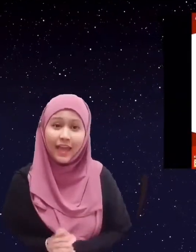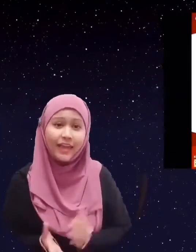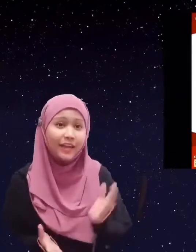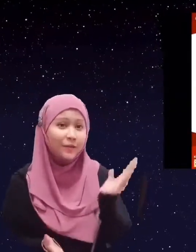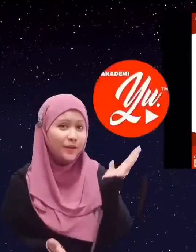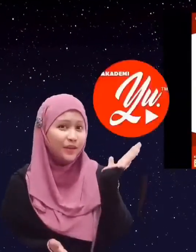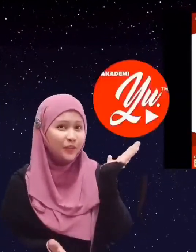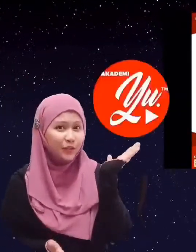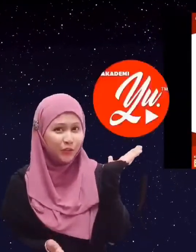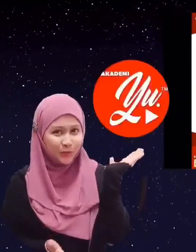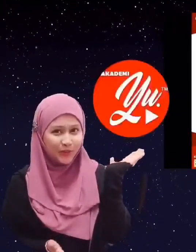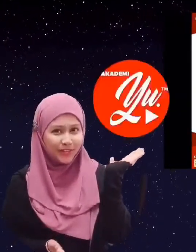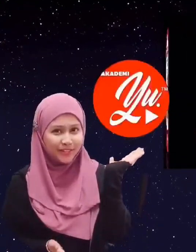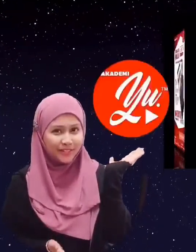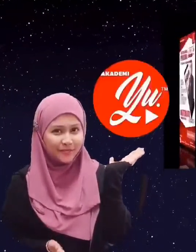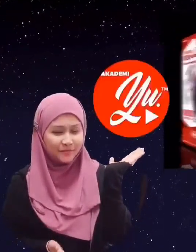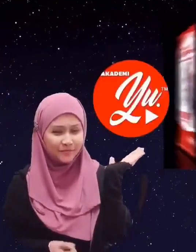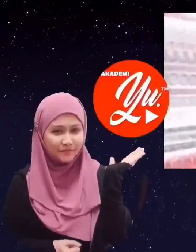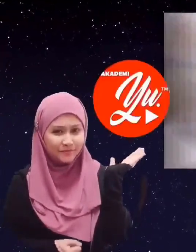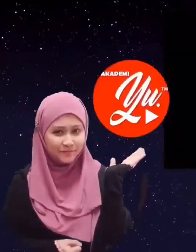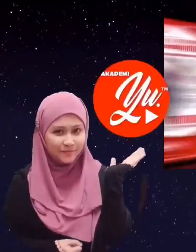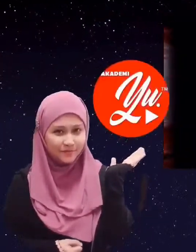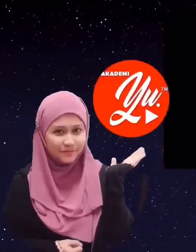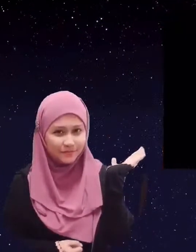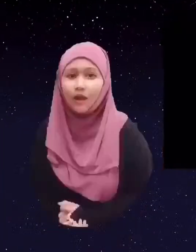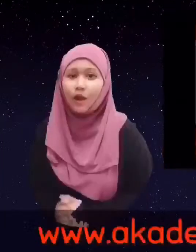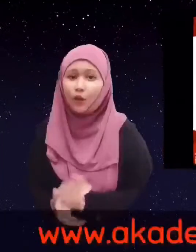ada di Academy YouTube